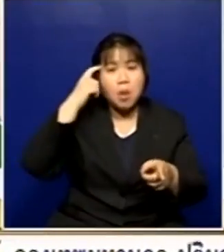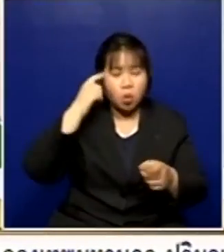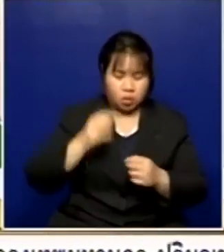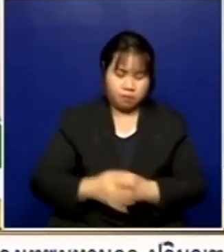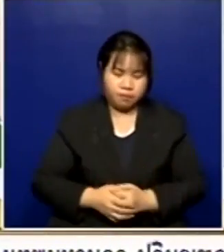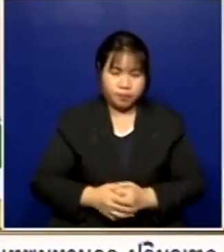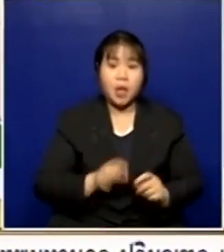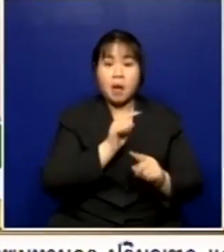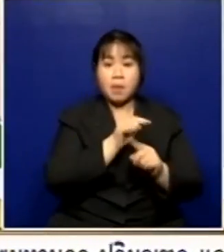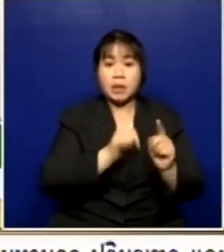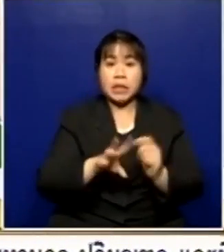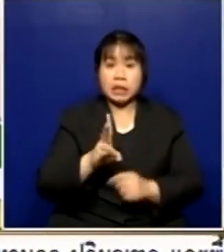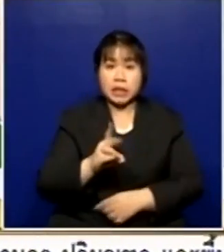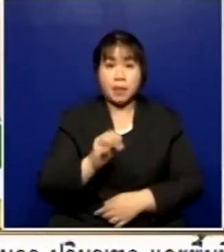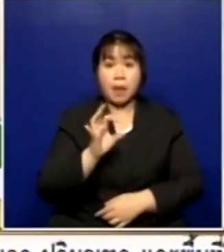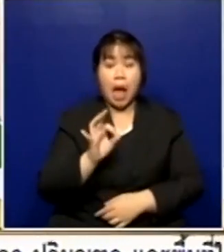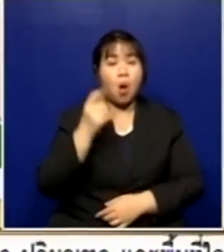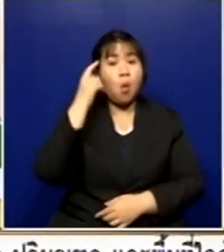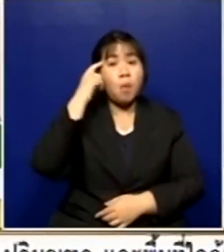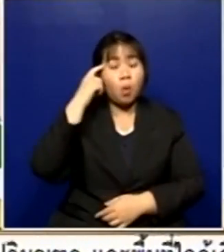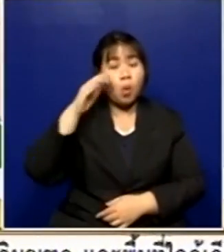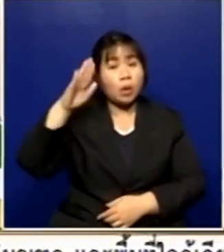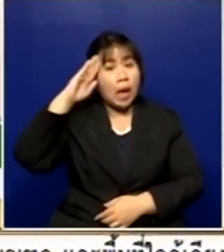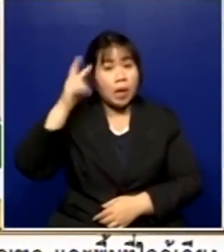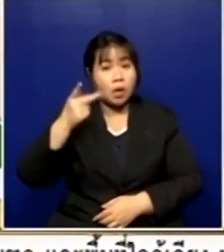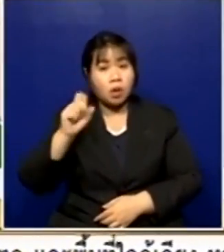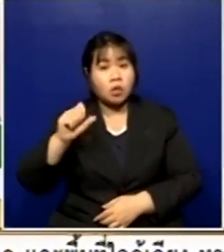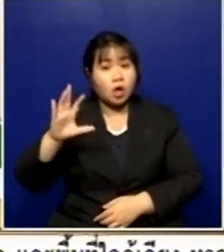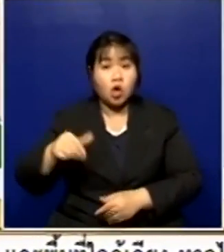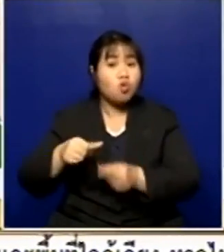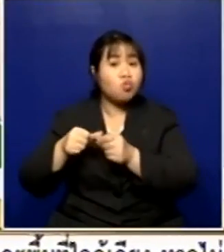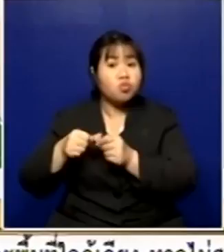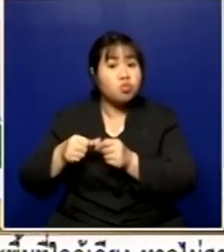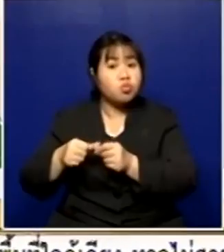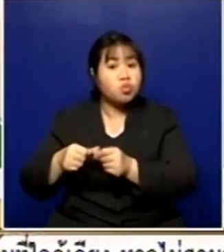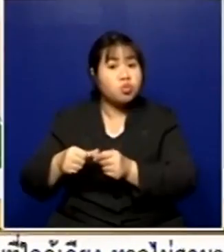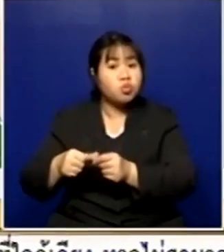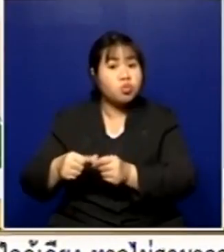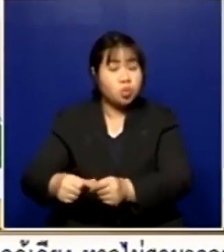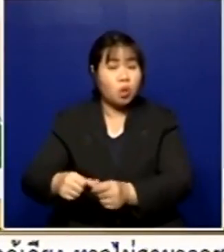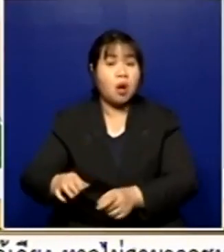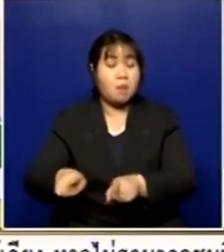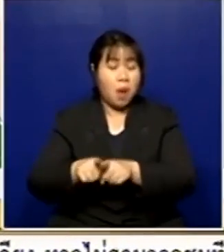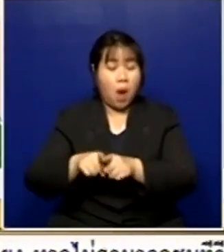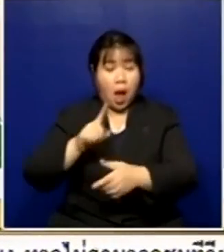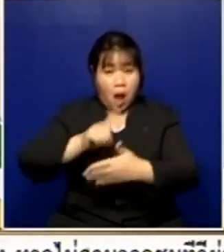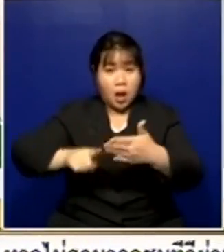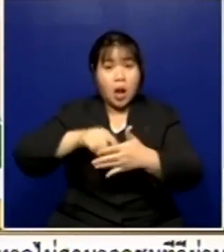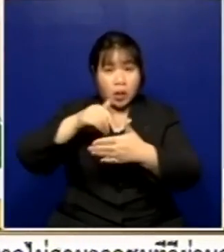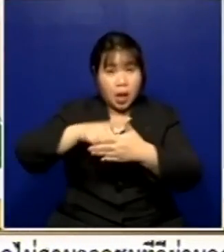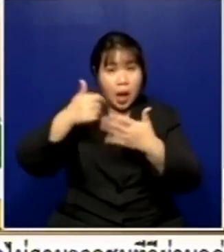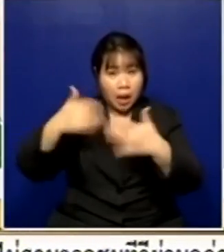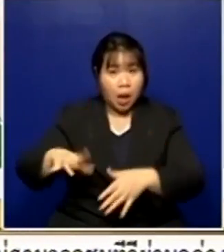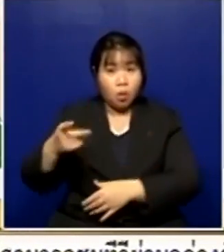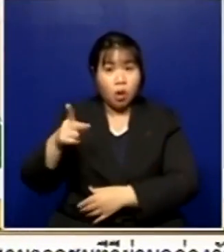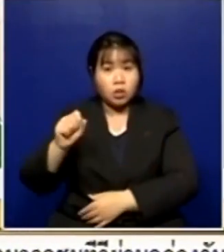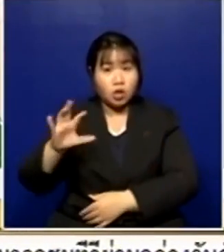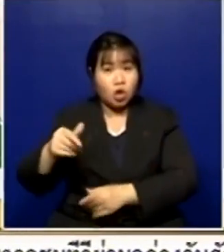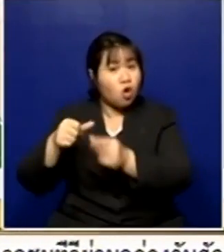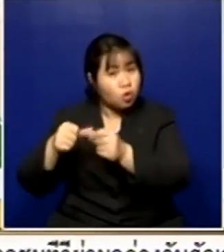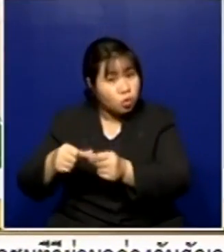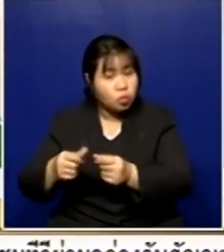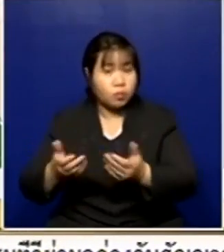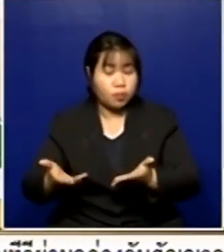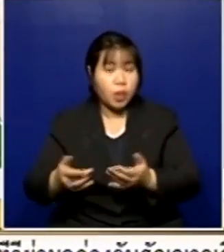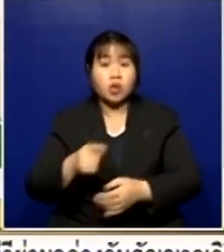79%ไม่รู้ว่าข้อช.มยังคงอยู่จนหลังการเลือกตั้งและการกระทำใดๆหรือการออกคำสั่ง